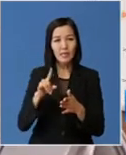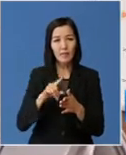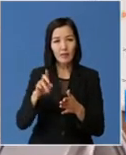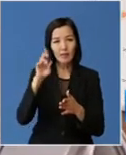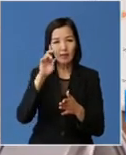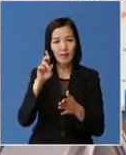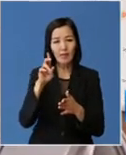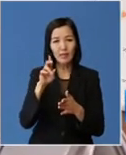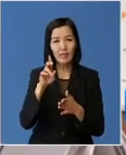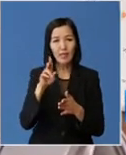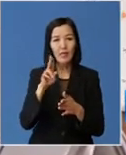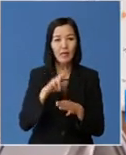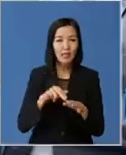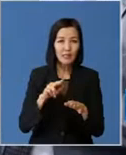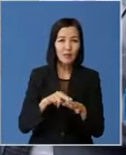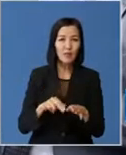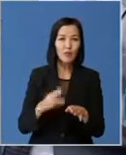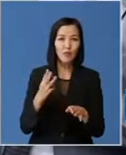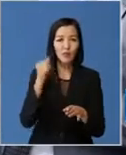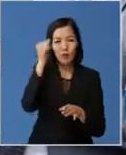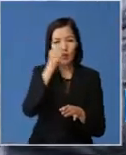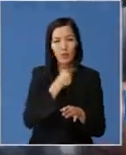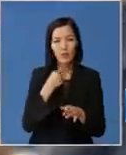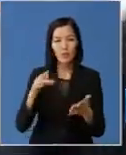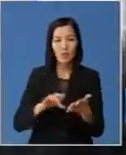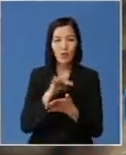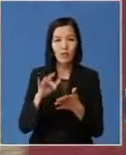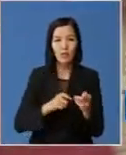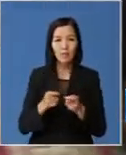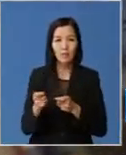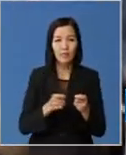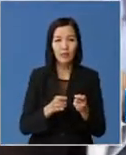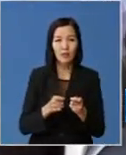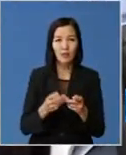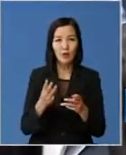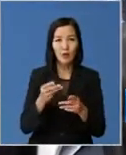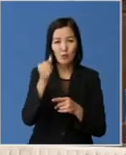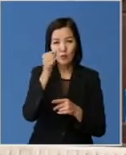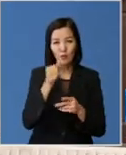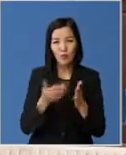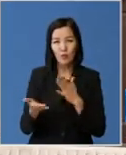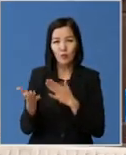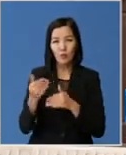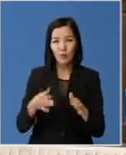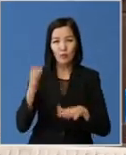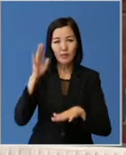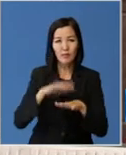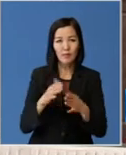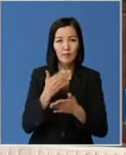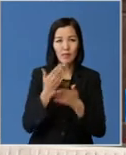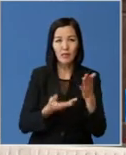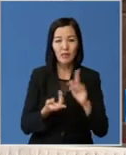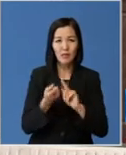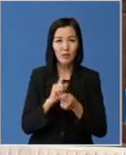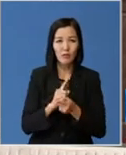мемлекеттік инспектор болды. Соңғы жылда Талдықорған қаласын басқарды. Жай бұрын облыс әкімінің кеңесшісі қызметіне ауысты. Амандық Баталов